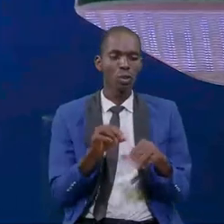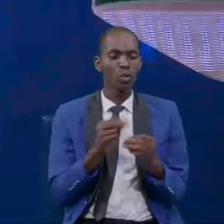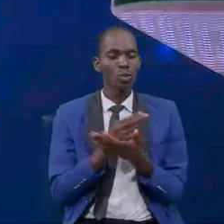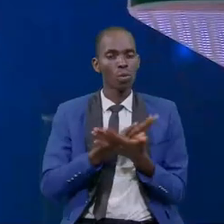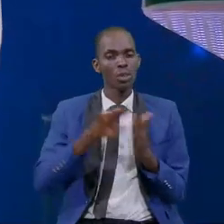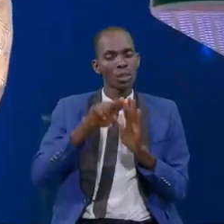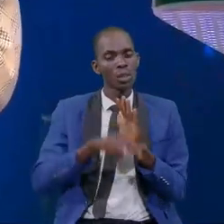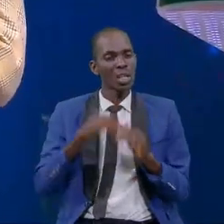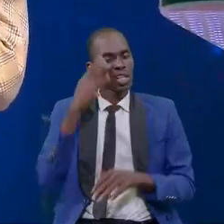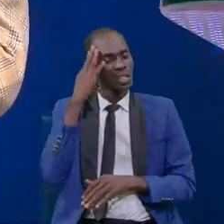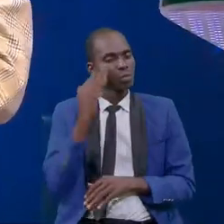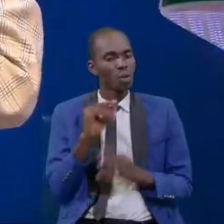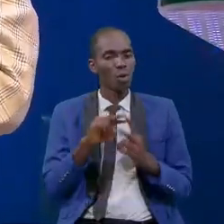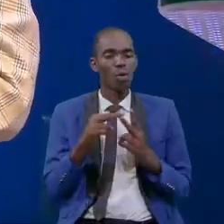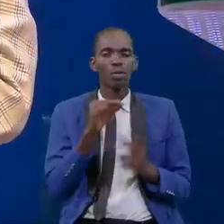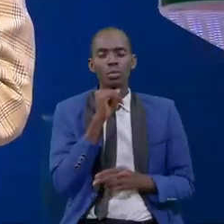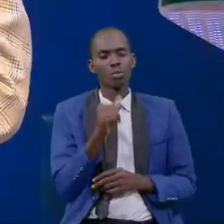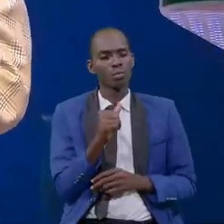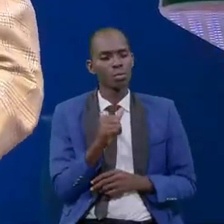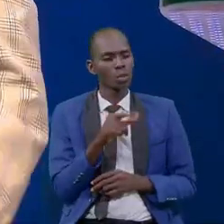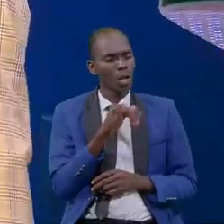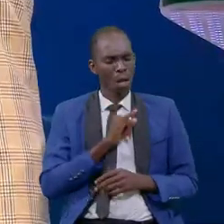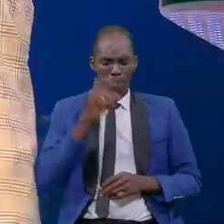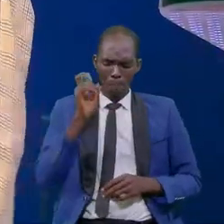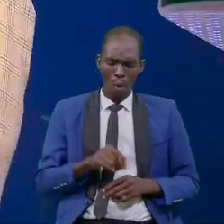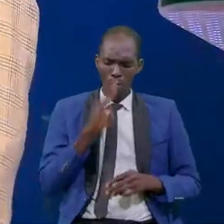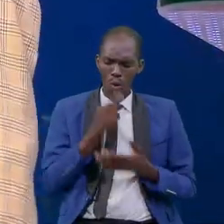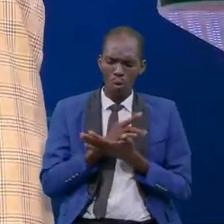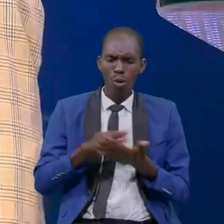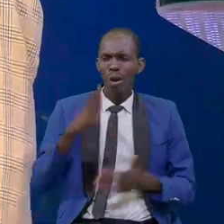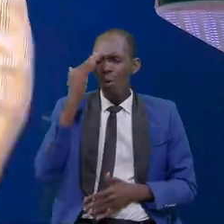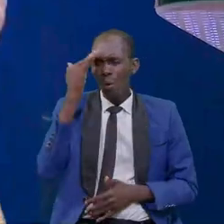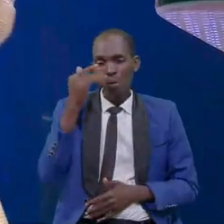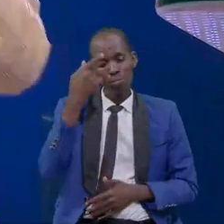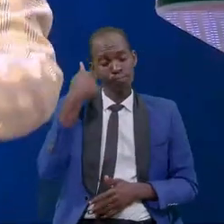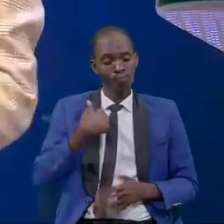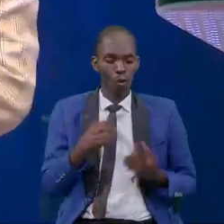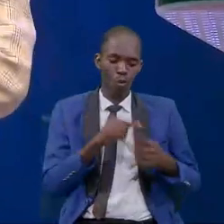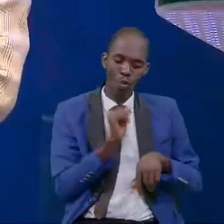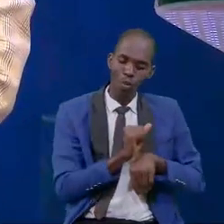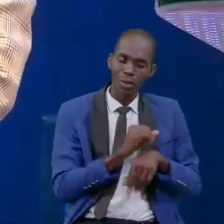l'expérience de la sainteté ou pas. Je dois être saint. Pourquoi? Parce que je dois travailler à l'église.